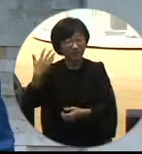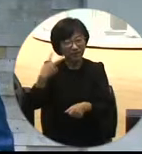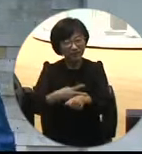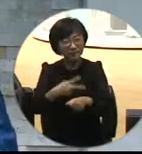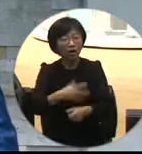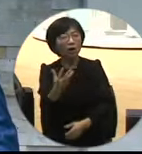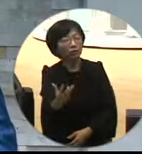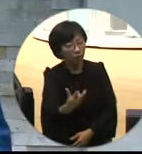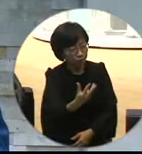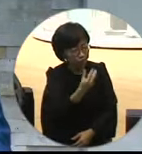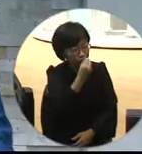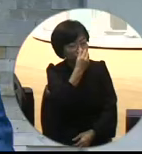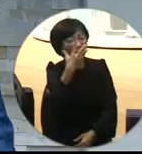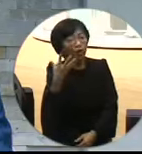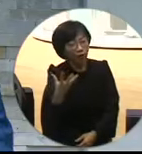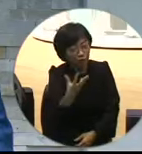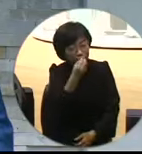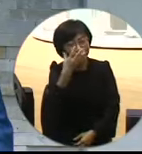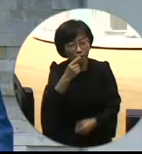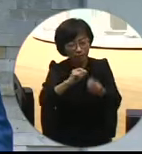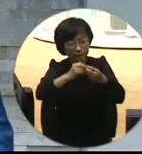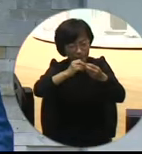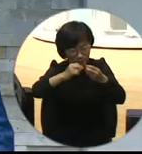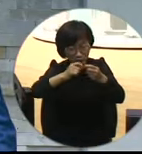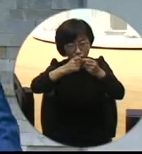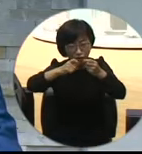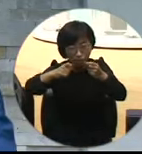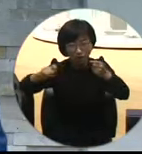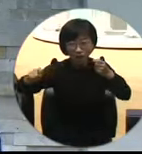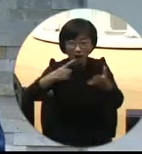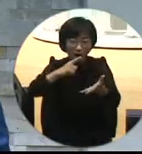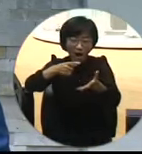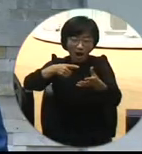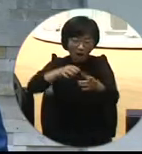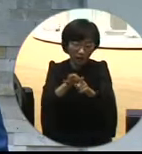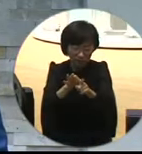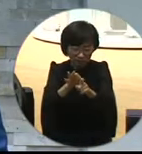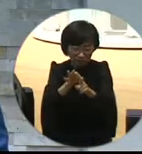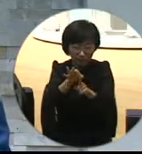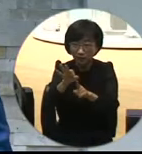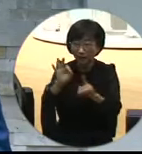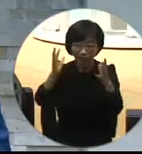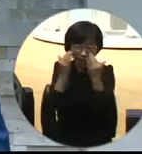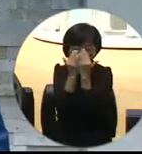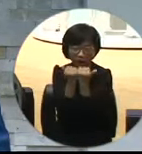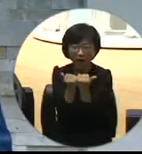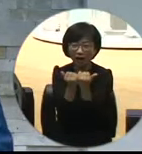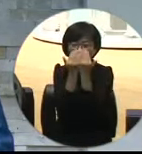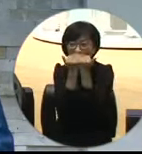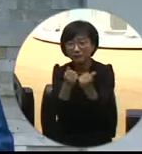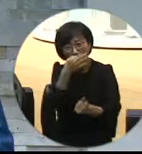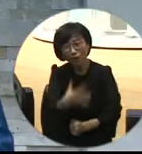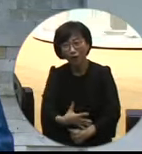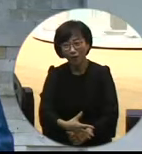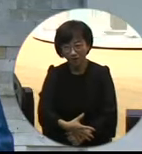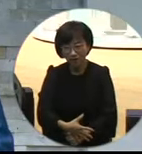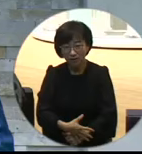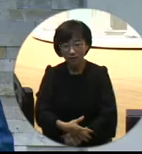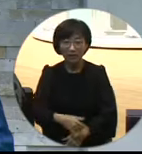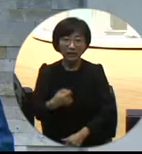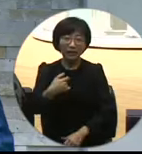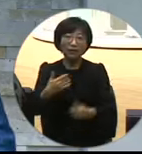내가 주일학교 선생님들 유심히 봅니다. 저 영감이 어떻게 좀 뭘 할까? 저 나이 많은 사람 절대로 하면 안 돼요,